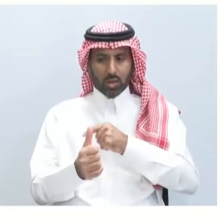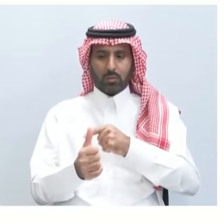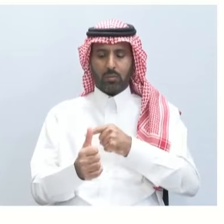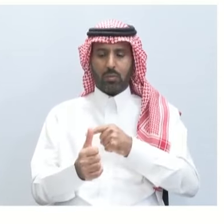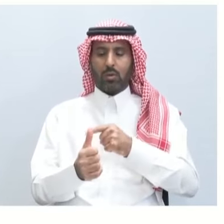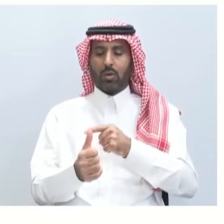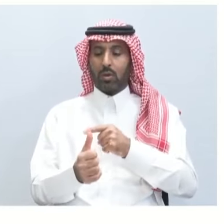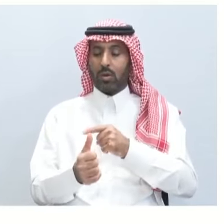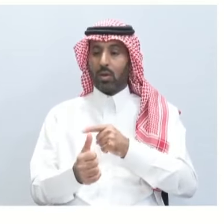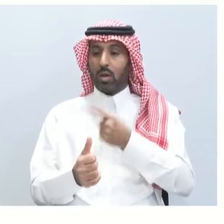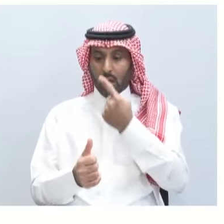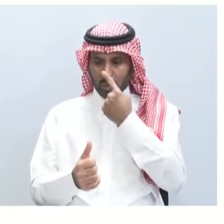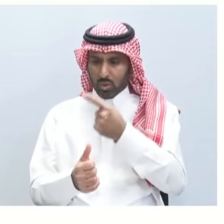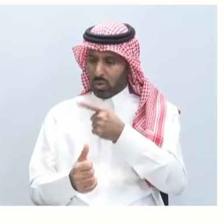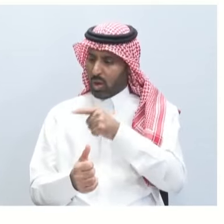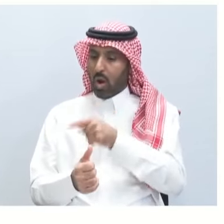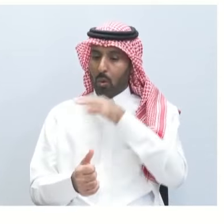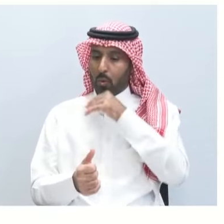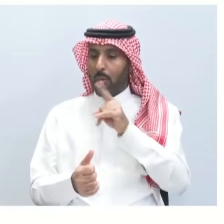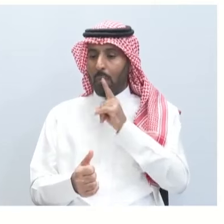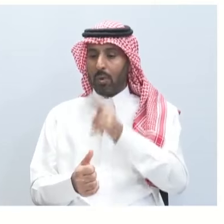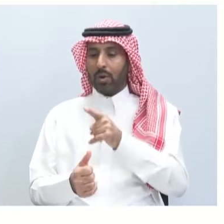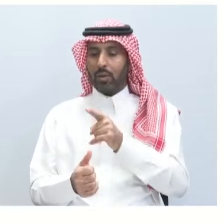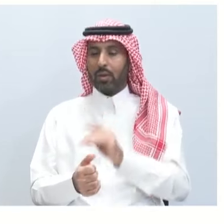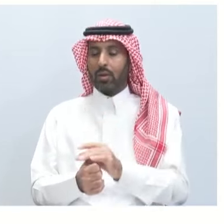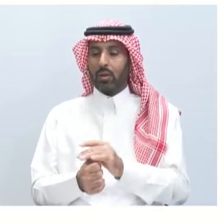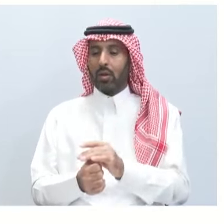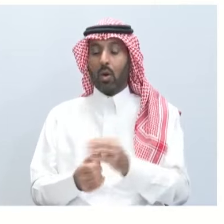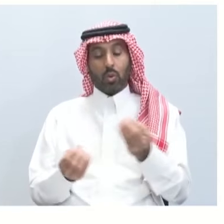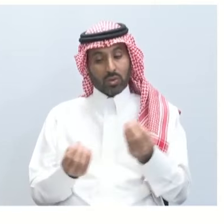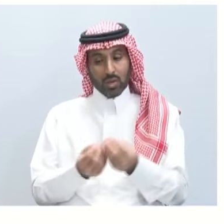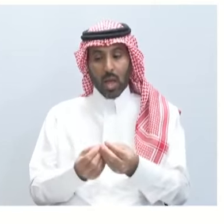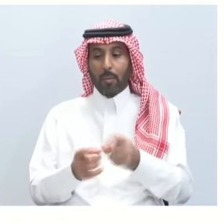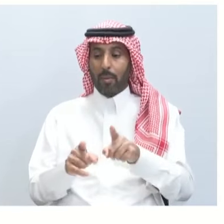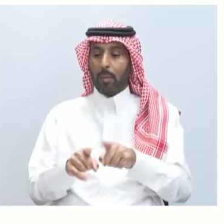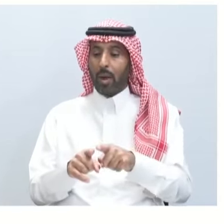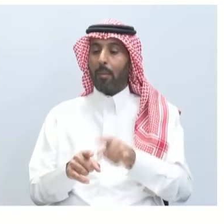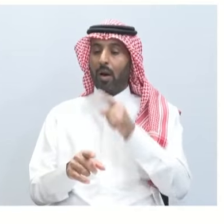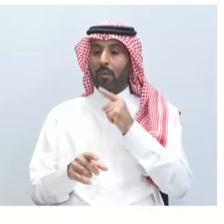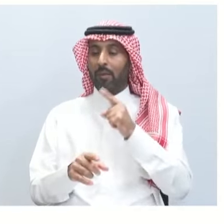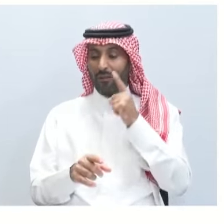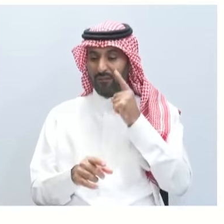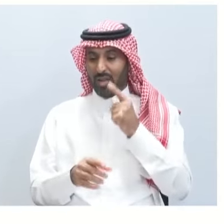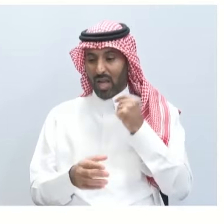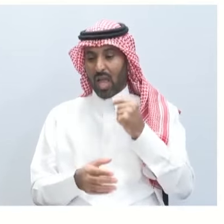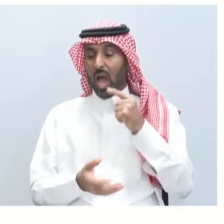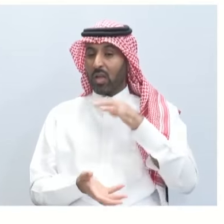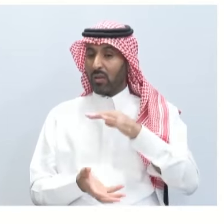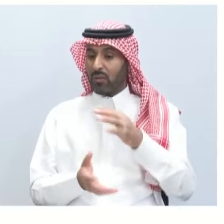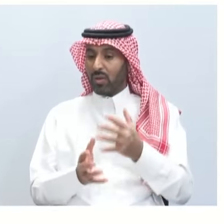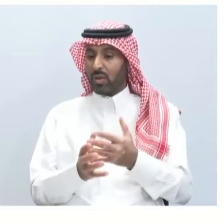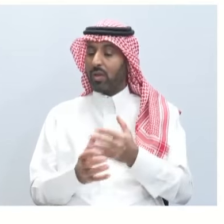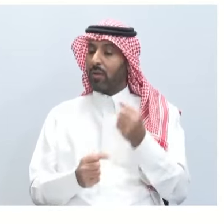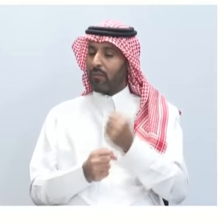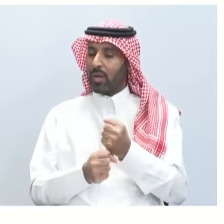تطعهما ثم جاء بعدها وصاحبهما في الدنيا معروفا قد يظن الانسان